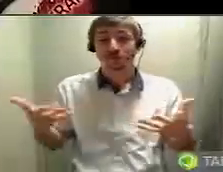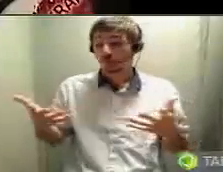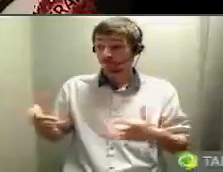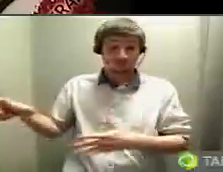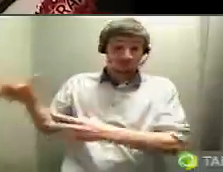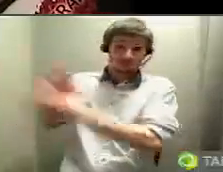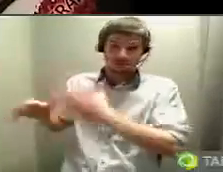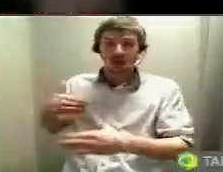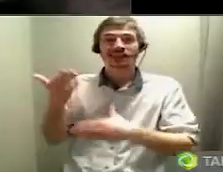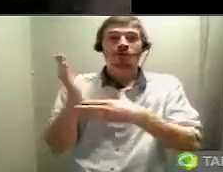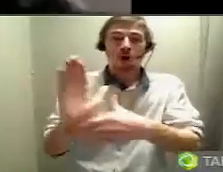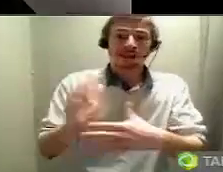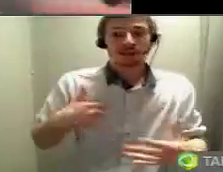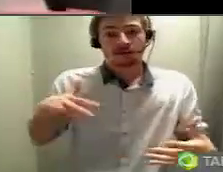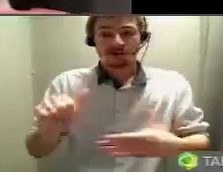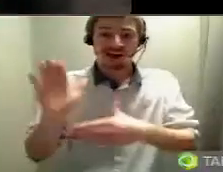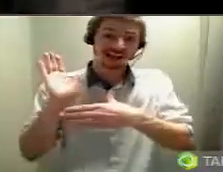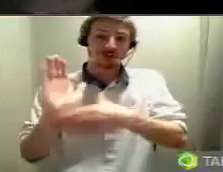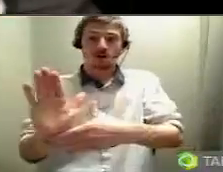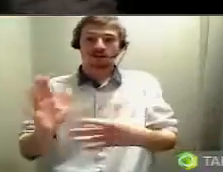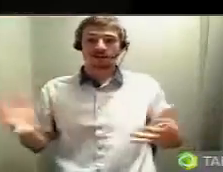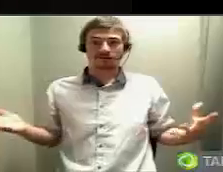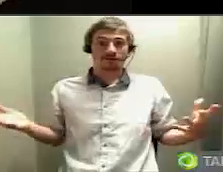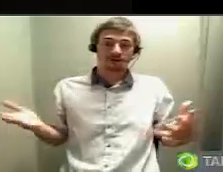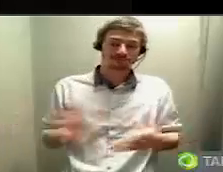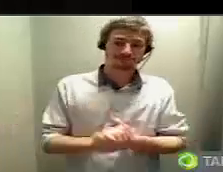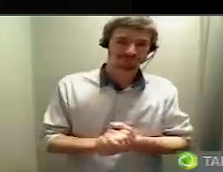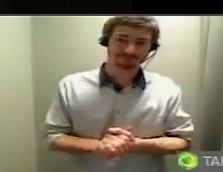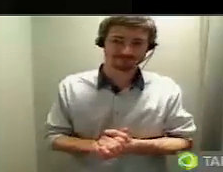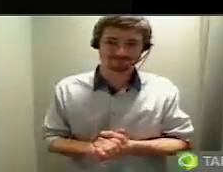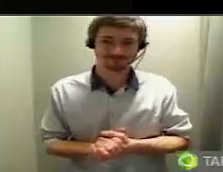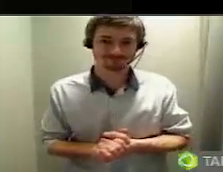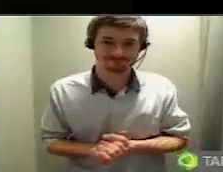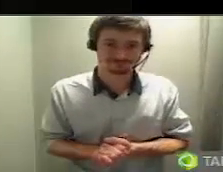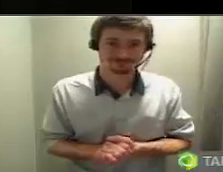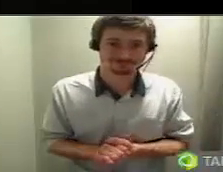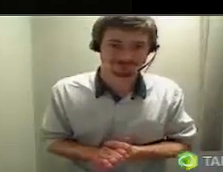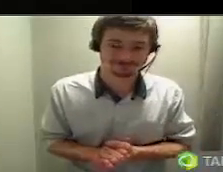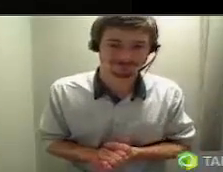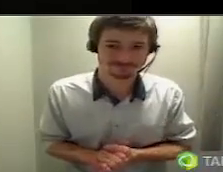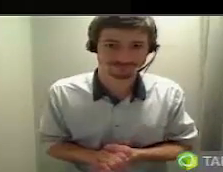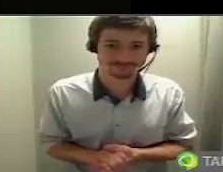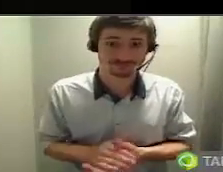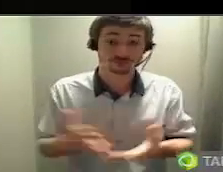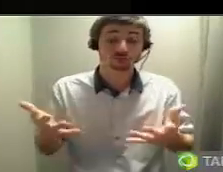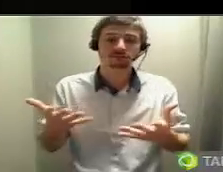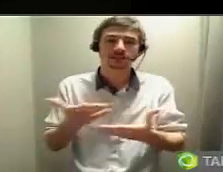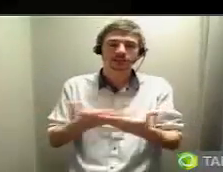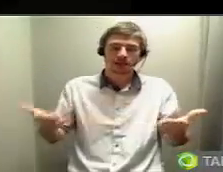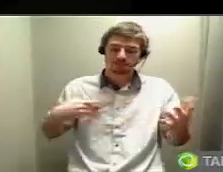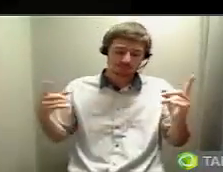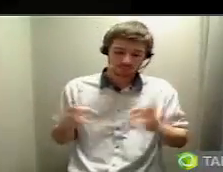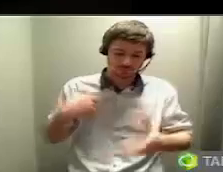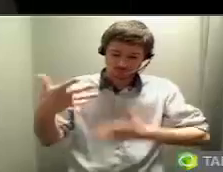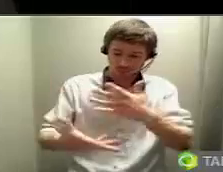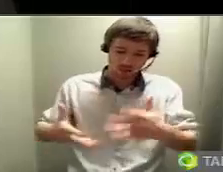dégueulasse. Bravo. Non, Je vous laisse le remettre. C'était pour vous juste dire à ces jeunes qu'il fallait qu'ils continuent